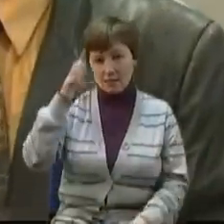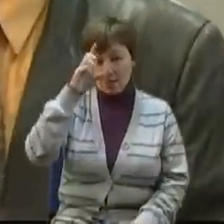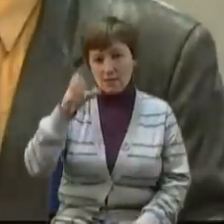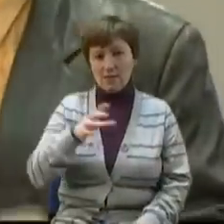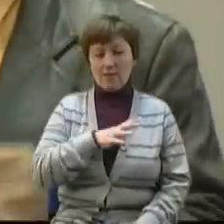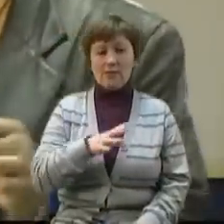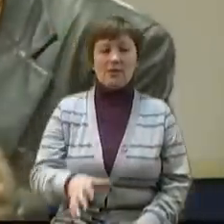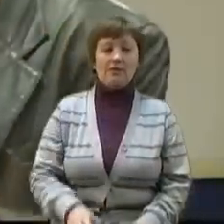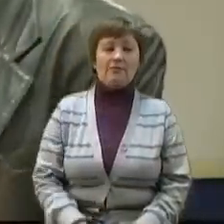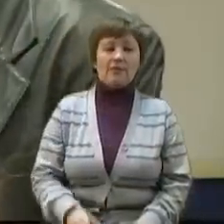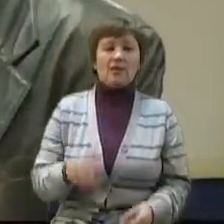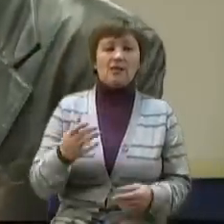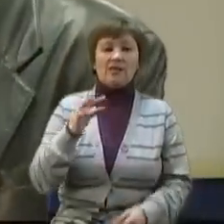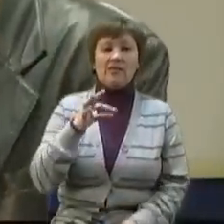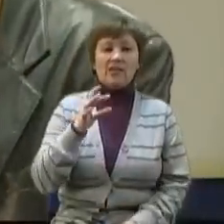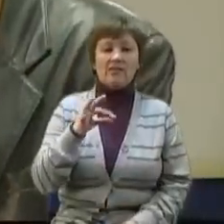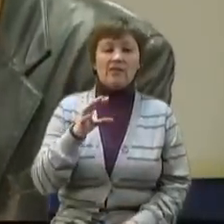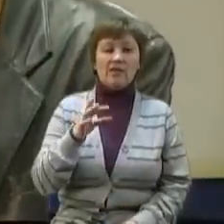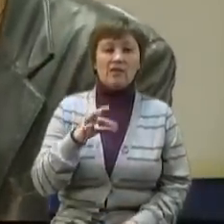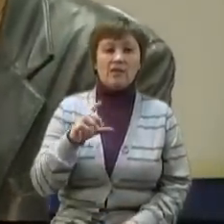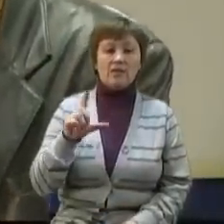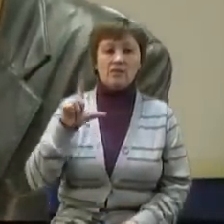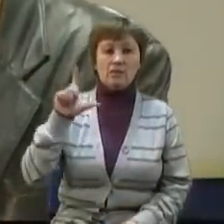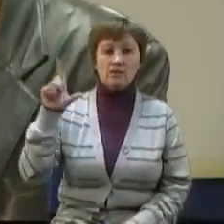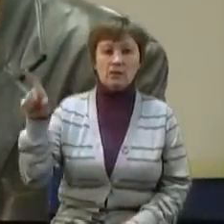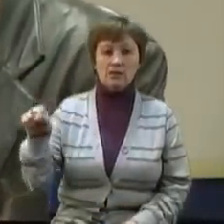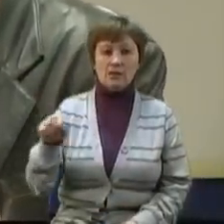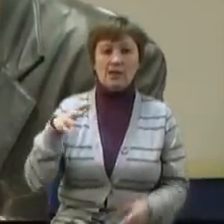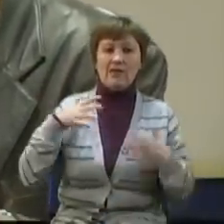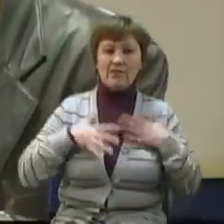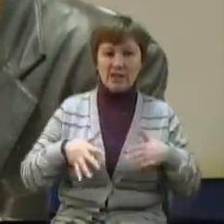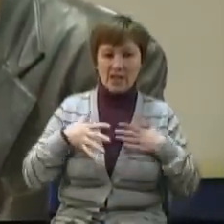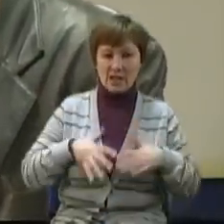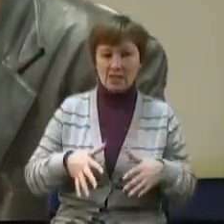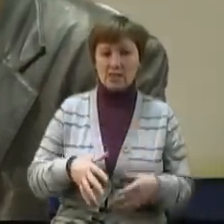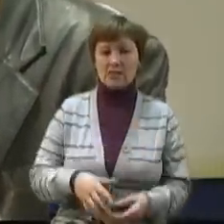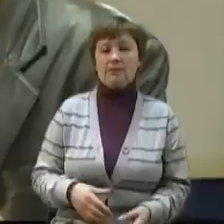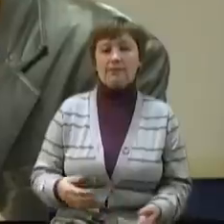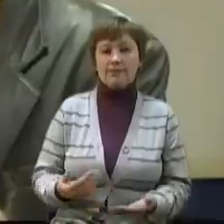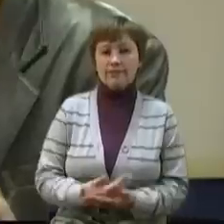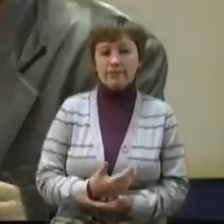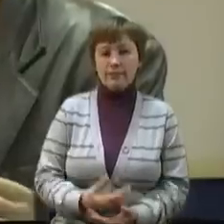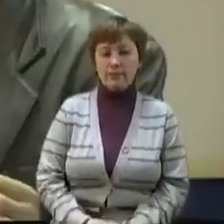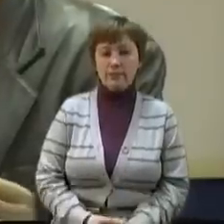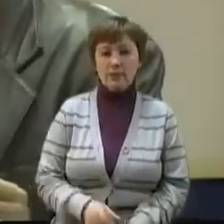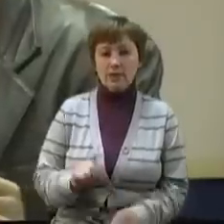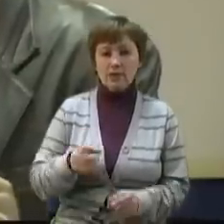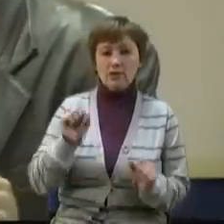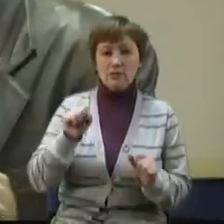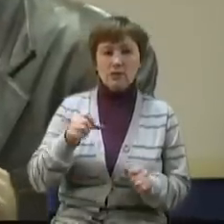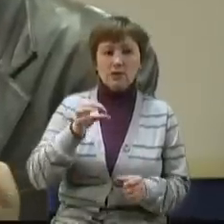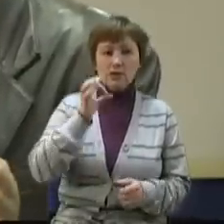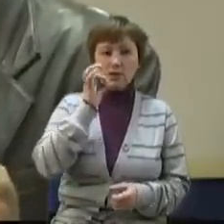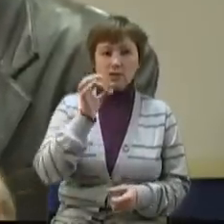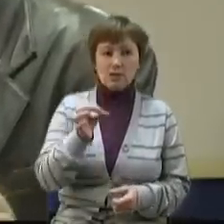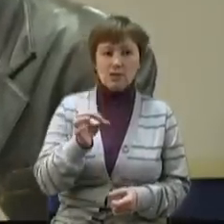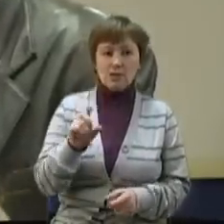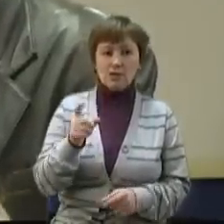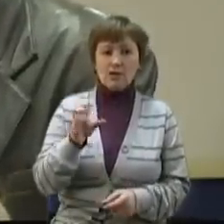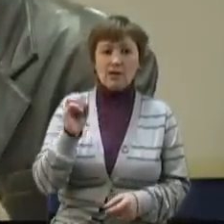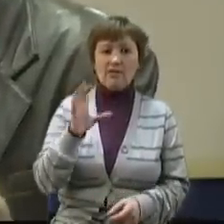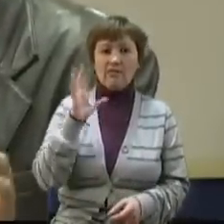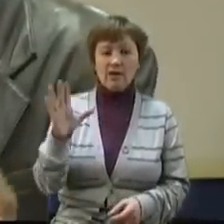то в январе улечу опять на Кавказ. Что могу сказать, что